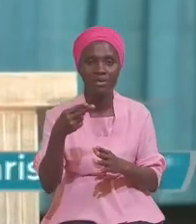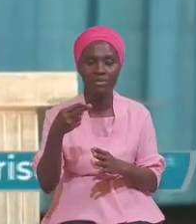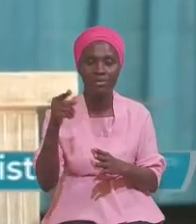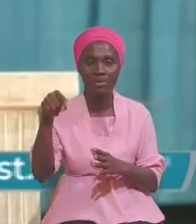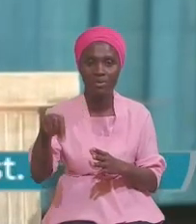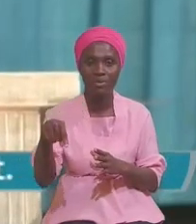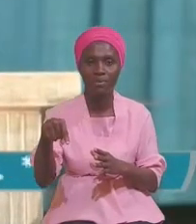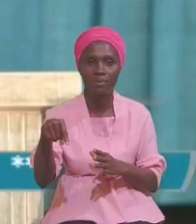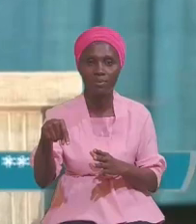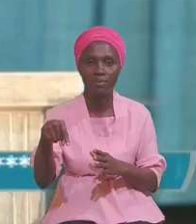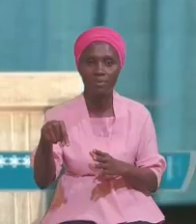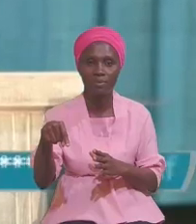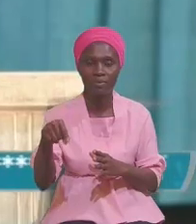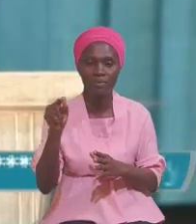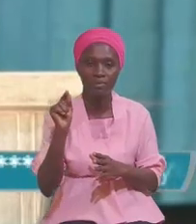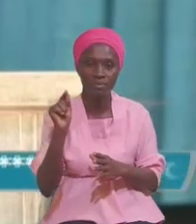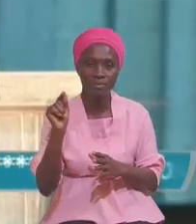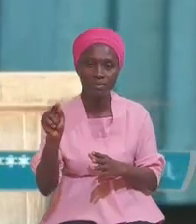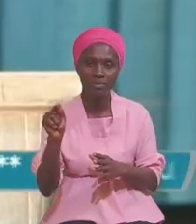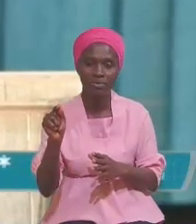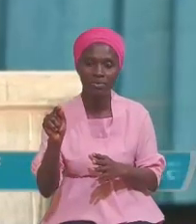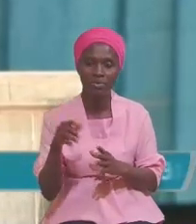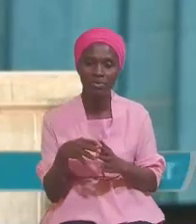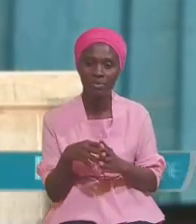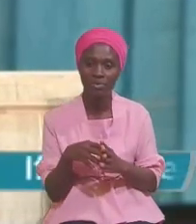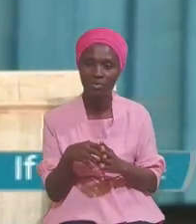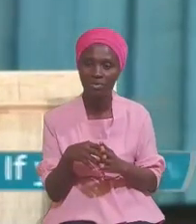l'écran. Au bas de l'écran, il y a un lien.